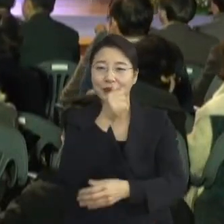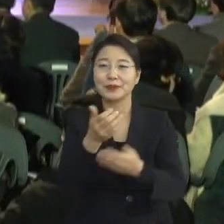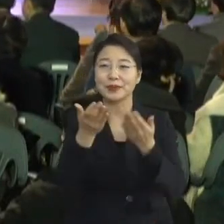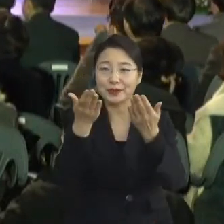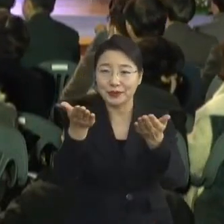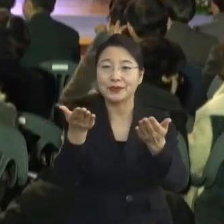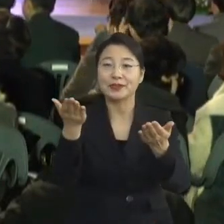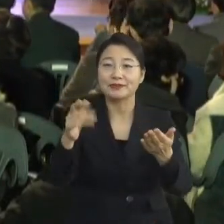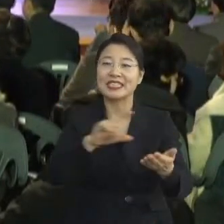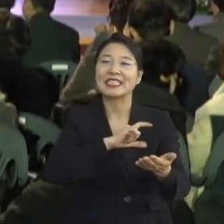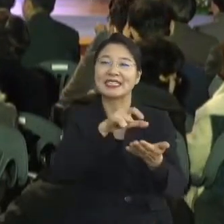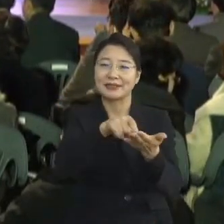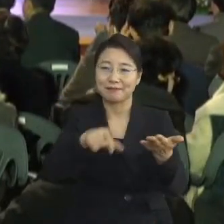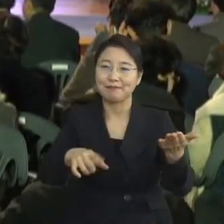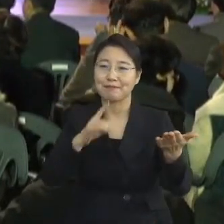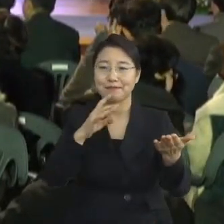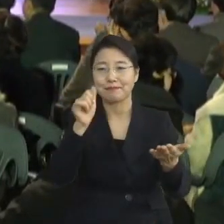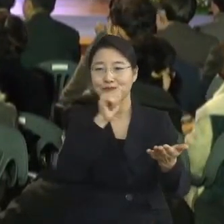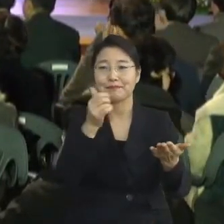호명하도록 하겠습니다.